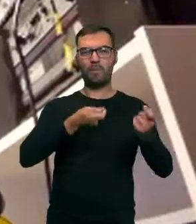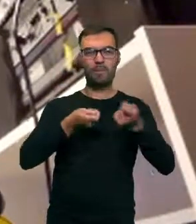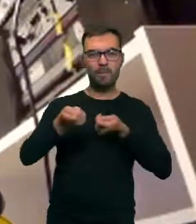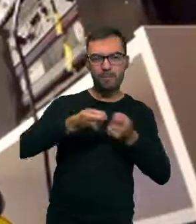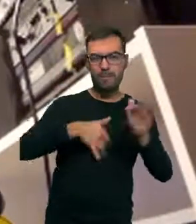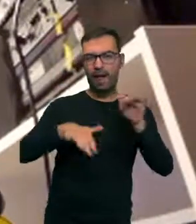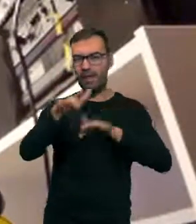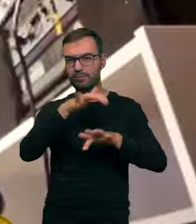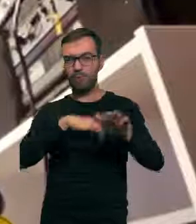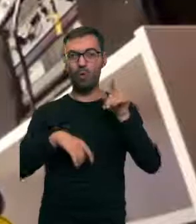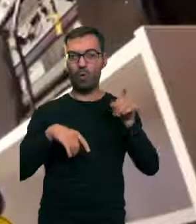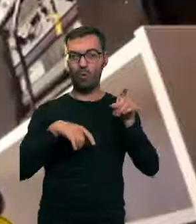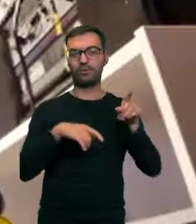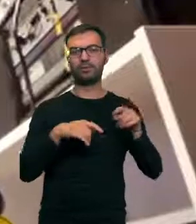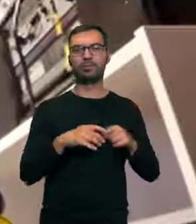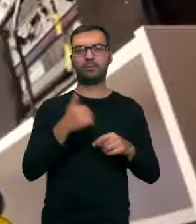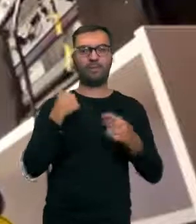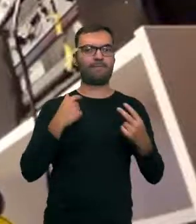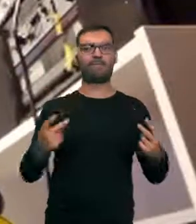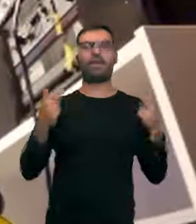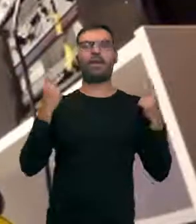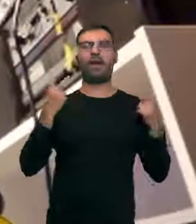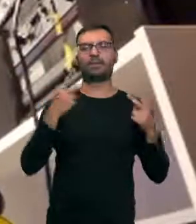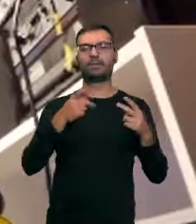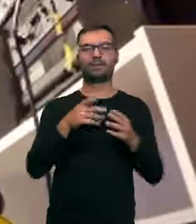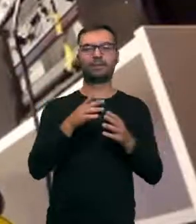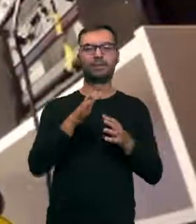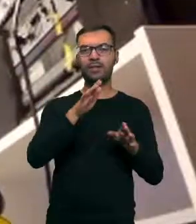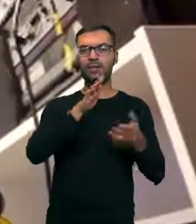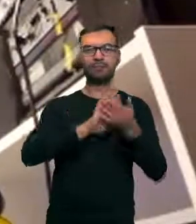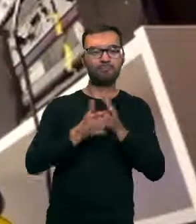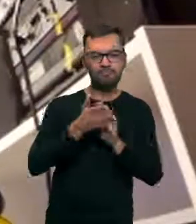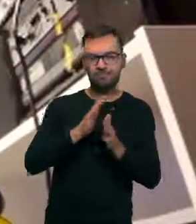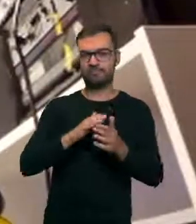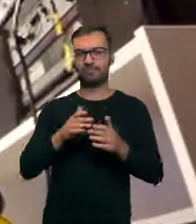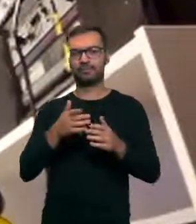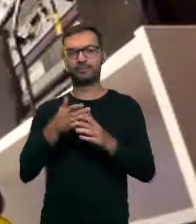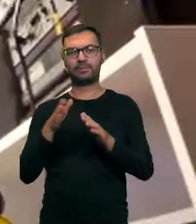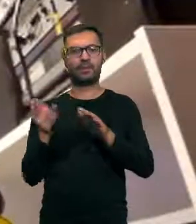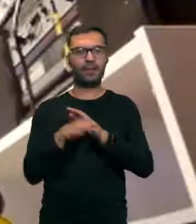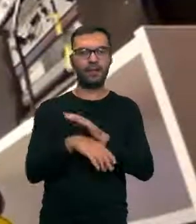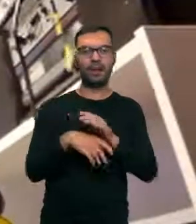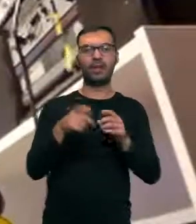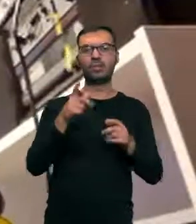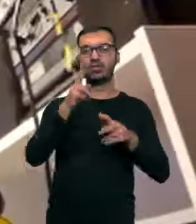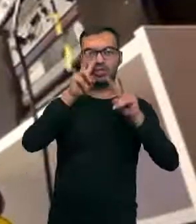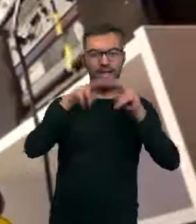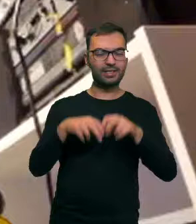manipulowali, którzy byli ważnymi, którzy zacierali ślady, którzy spychali śledztwo na